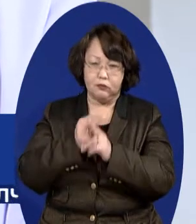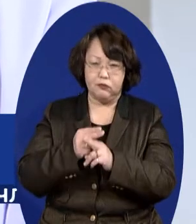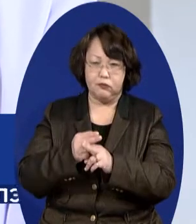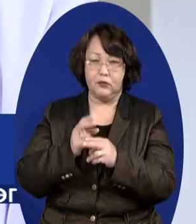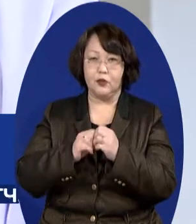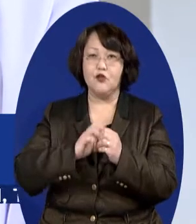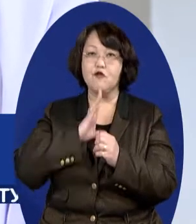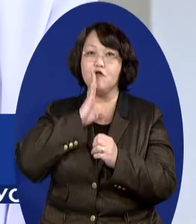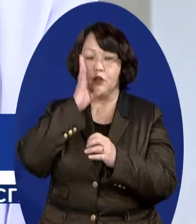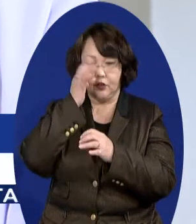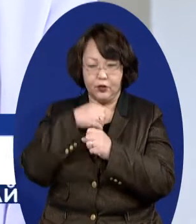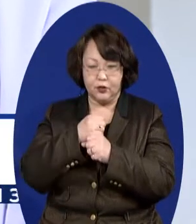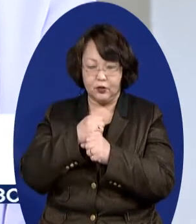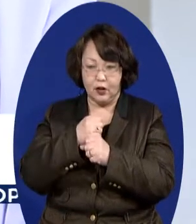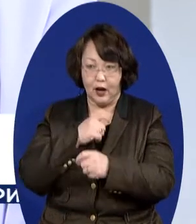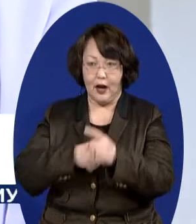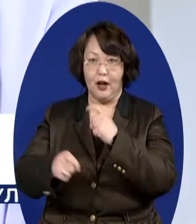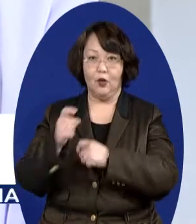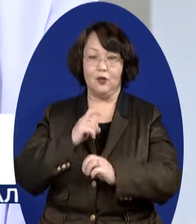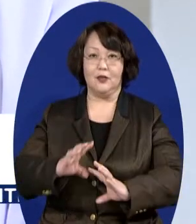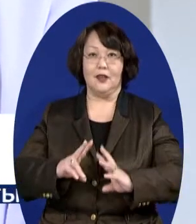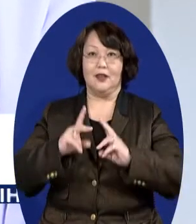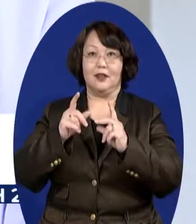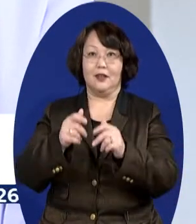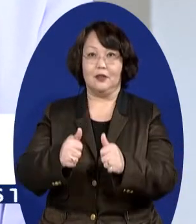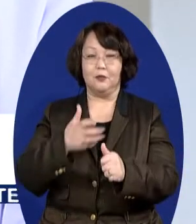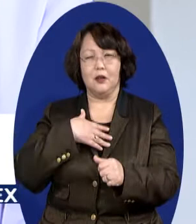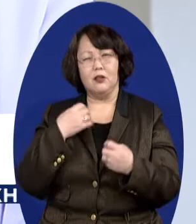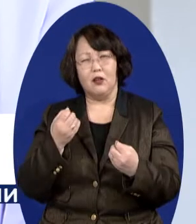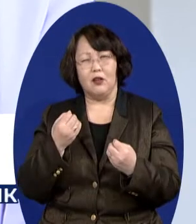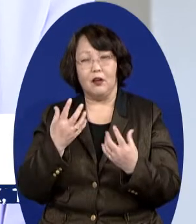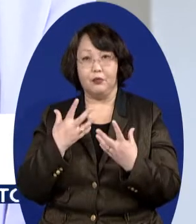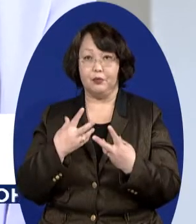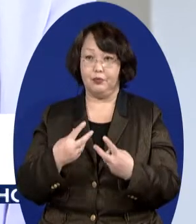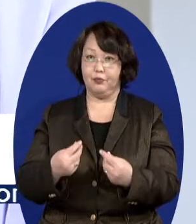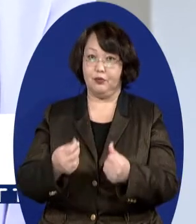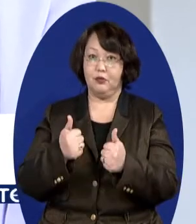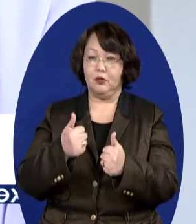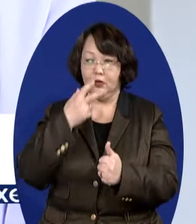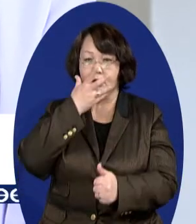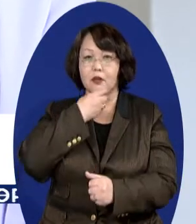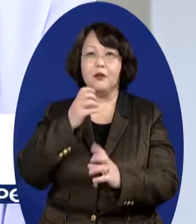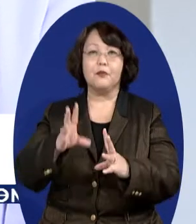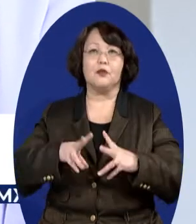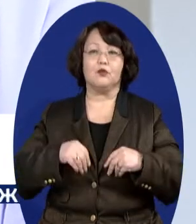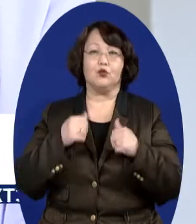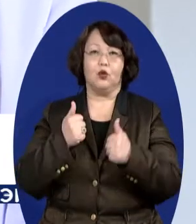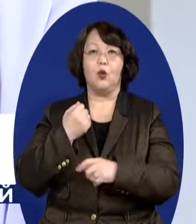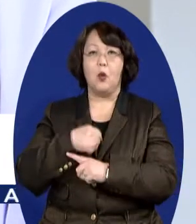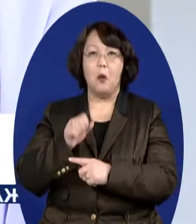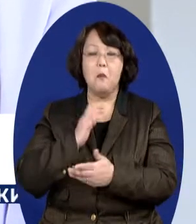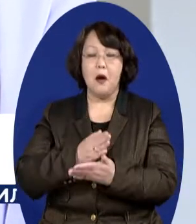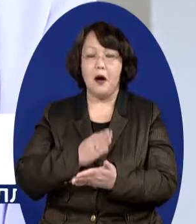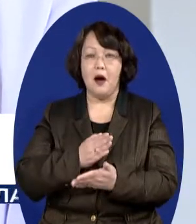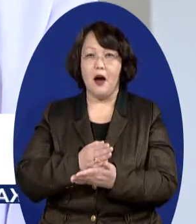ингээд өглөө нь ингээд шинжилгээний үзүүлэлтүүд нь аягүй сайхан сасарсан өвчтний зовир шаналгаа нэгэ багассан бахаар аягүй сайхан мэдрэмж авдаг. Тийм тэгээд